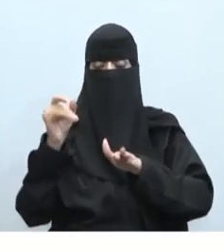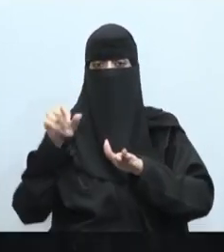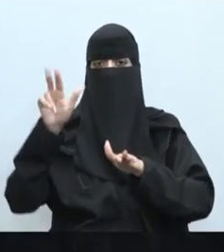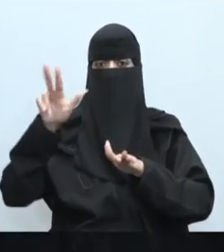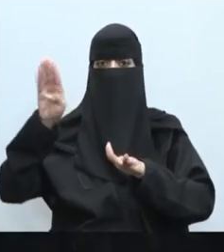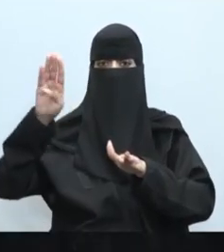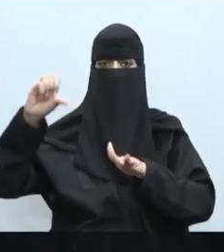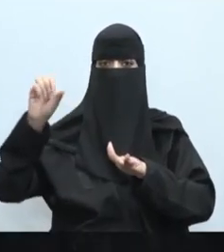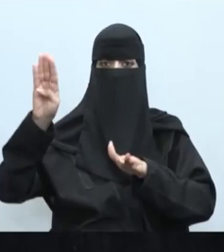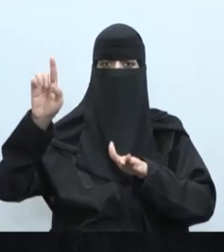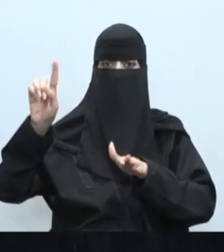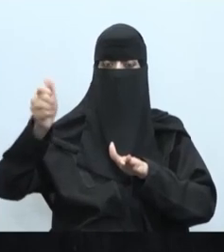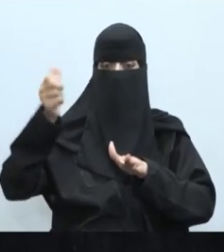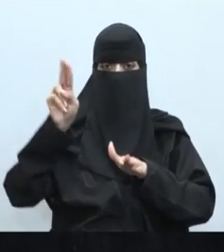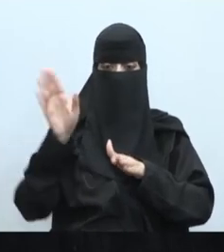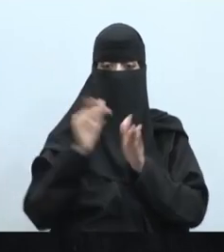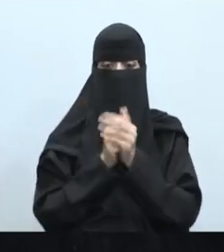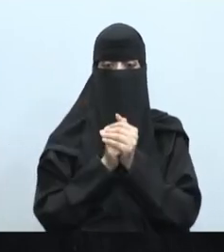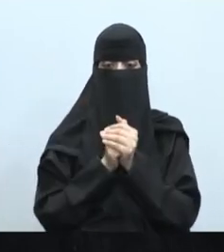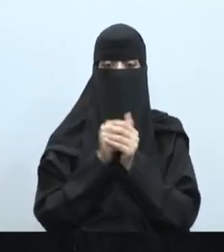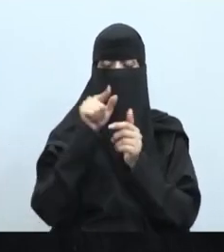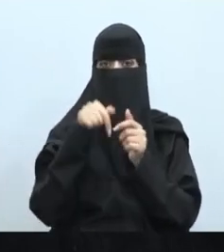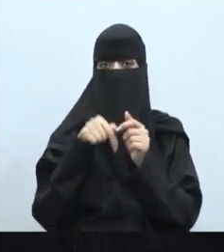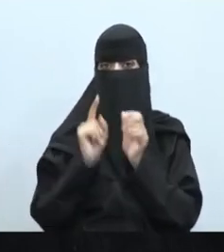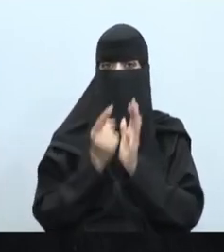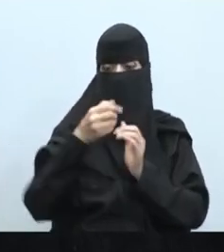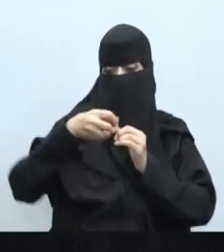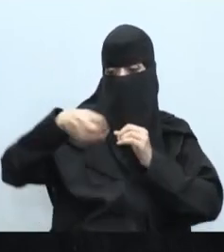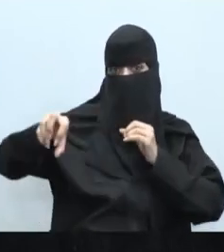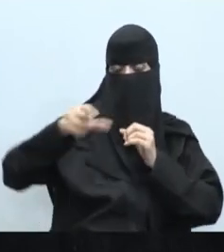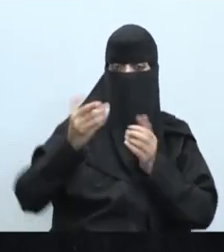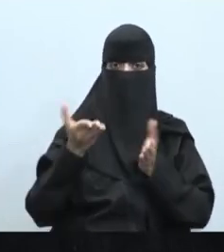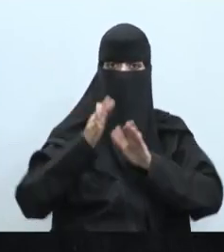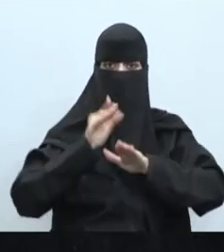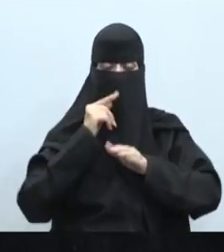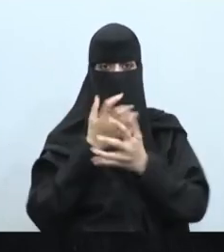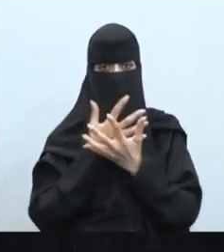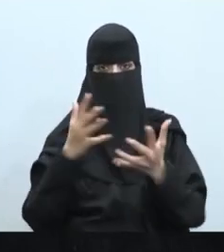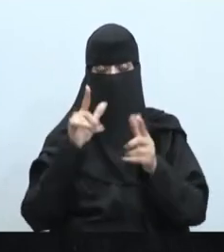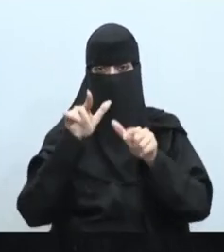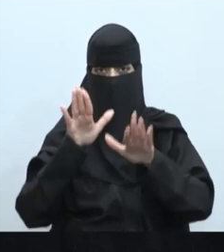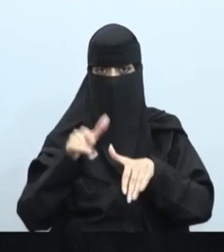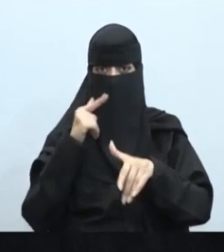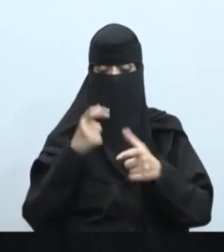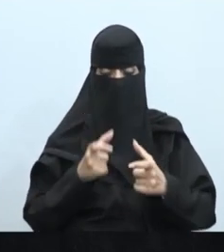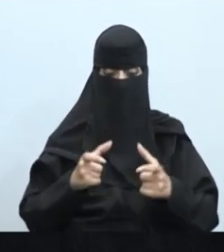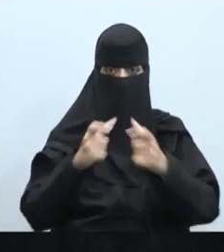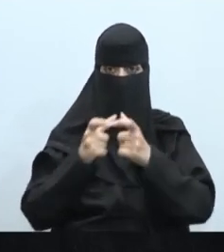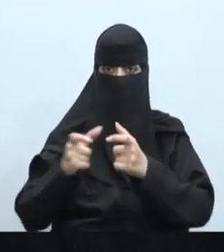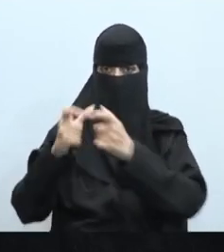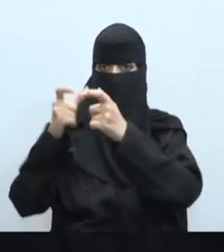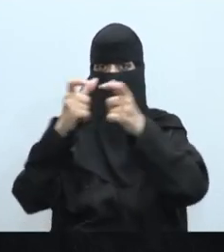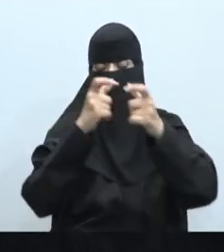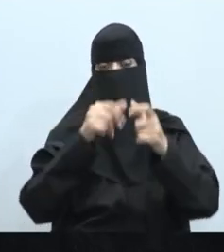تكون منفرده ولكنها كثيرا ما تكون ابناء وبنات الطلاب في مجموعات